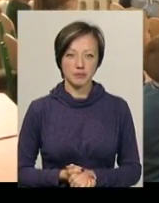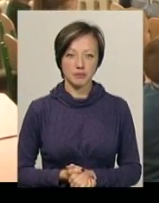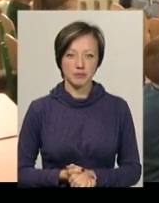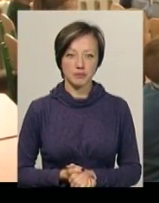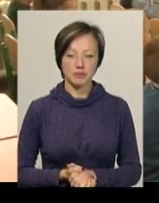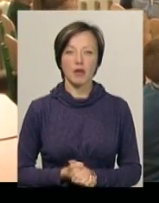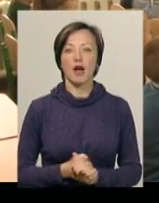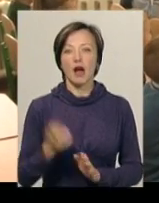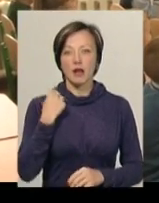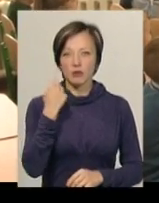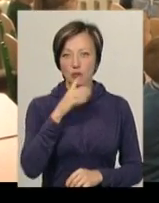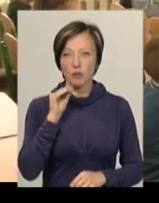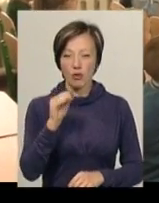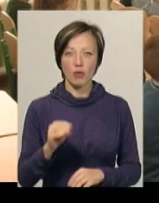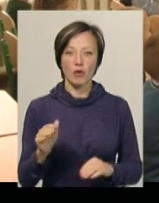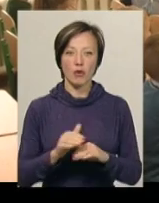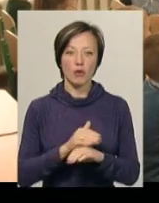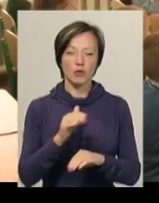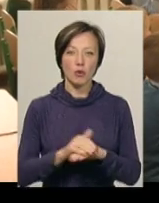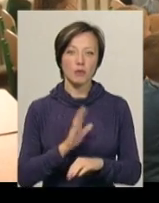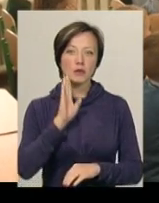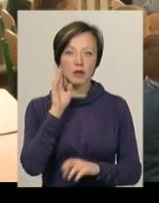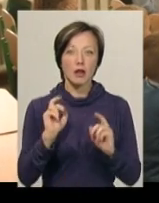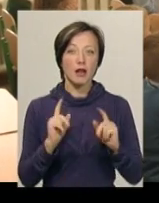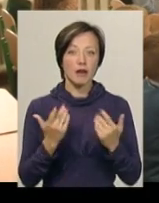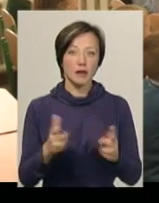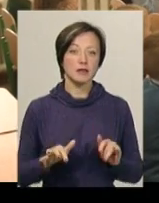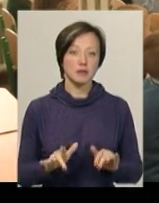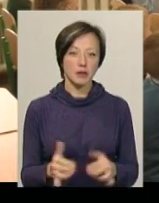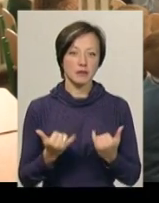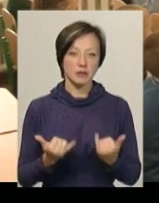Good morning. How are you today?